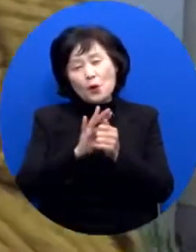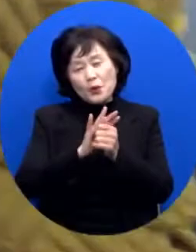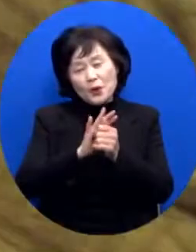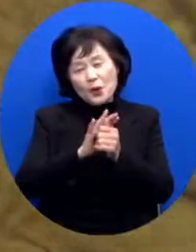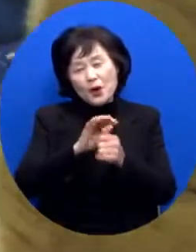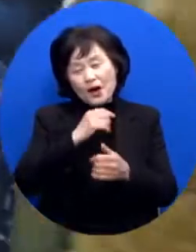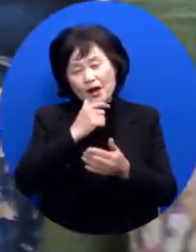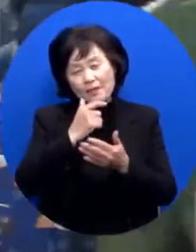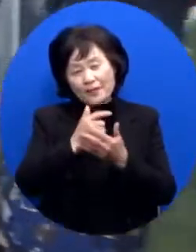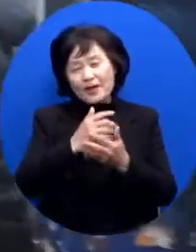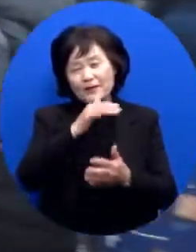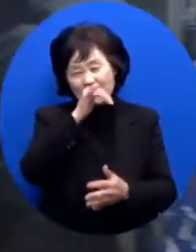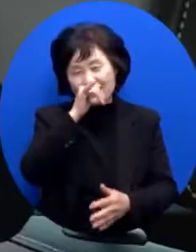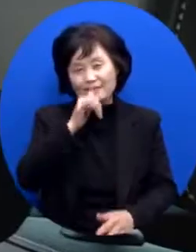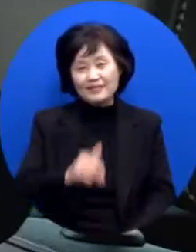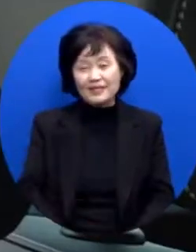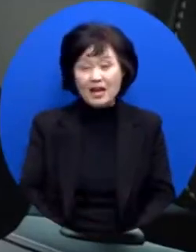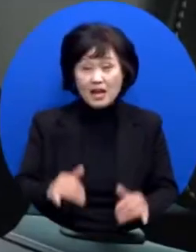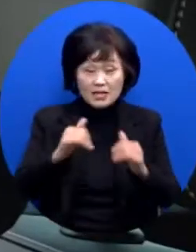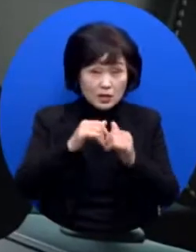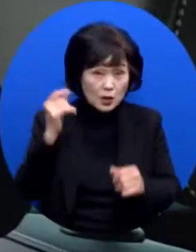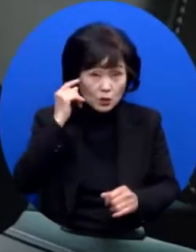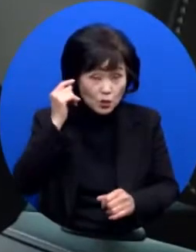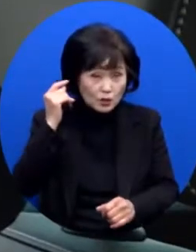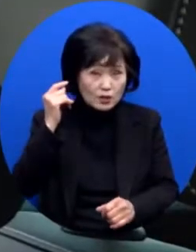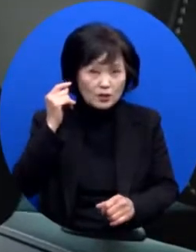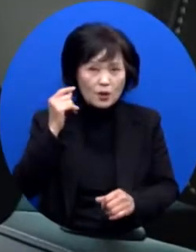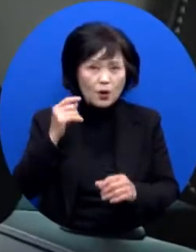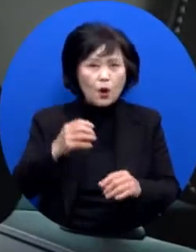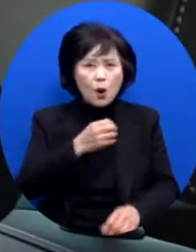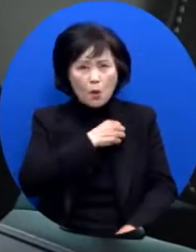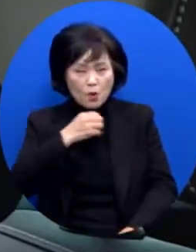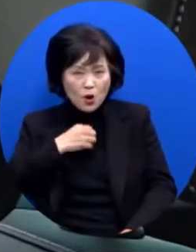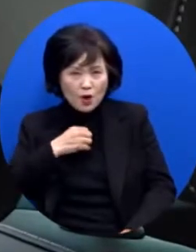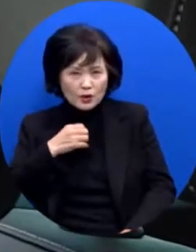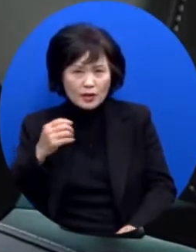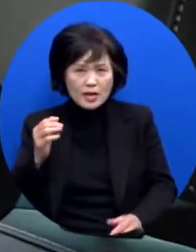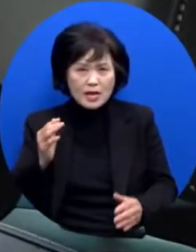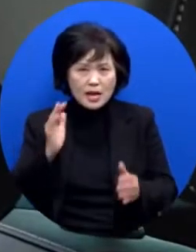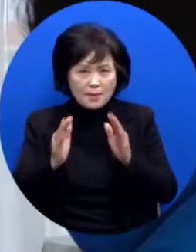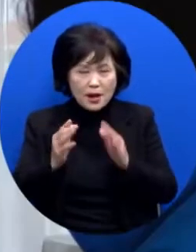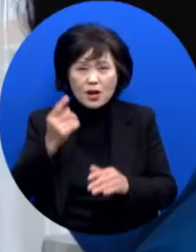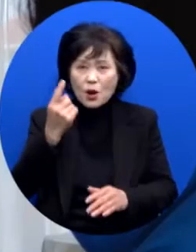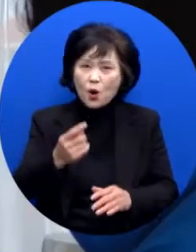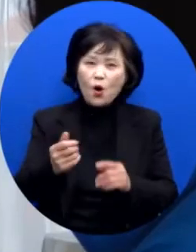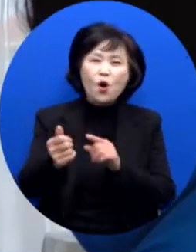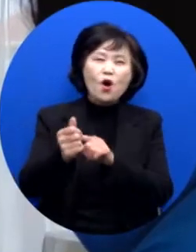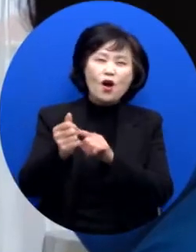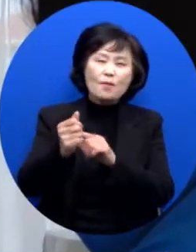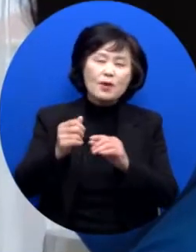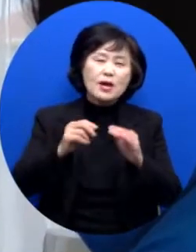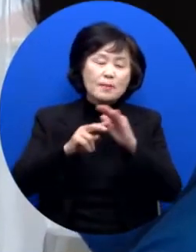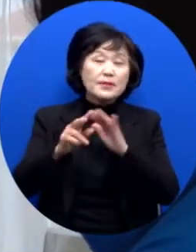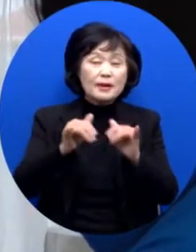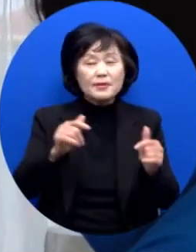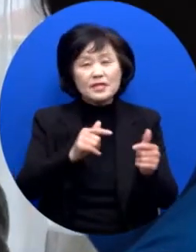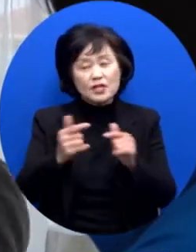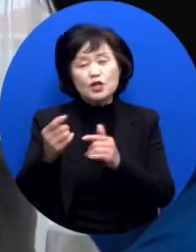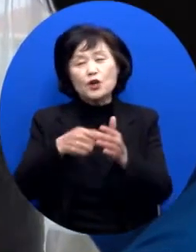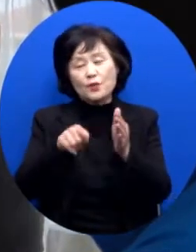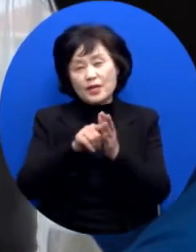감상합니다. 전쟁 소식을 듣고 폴란드 국경지대로 온 송솔나무 씨는 피난민들을 위한 구호활동과